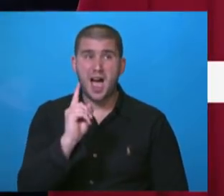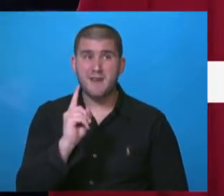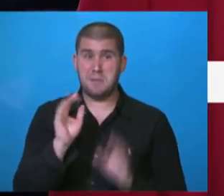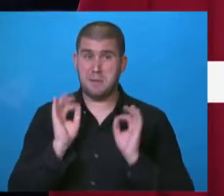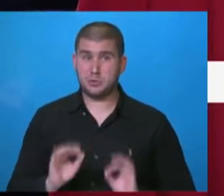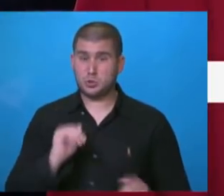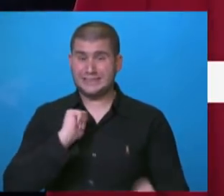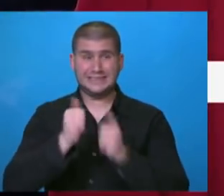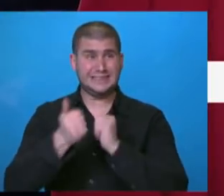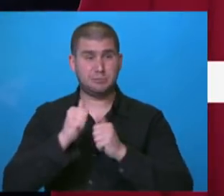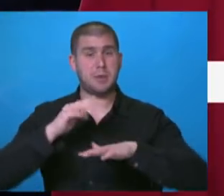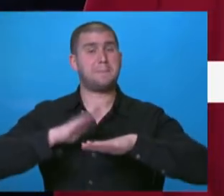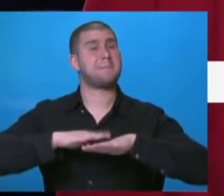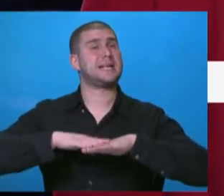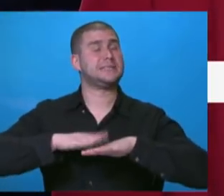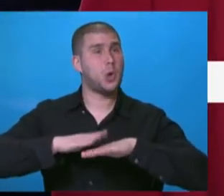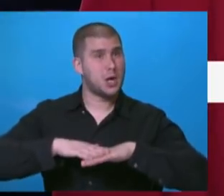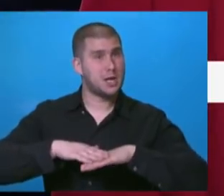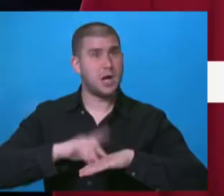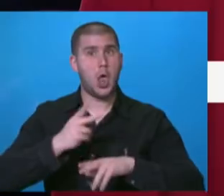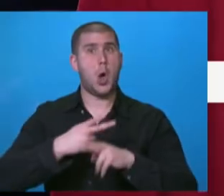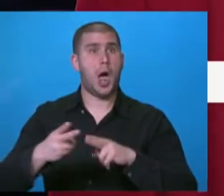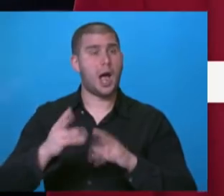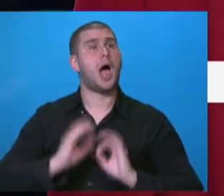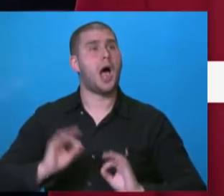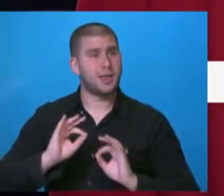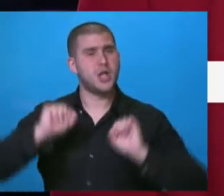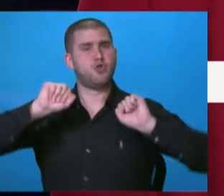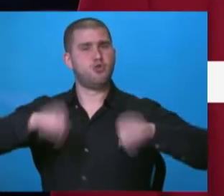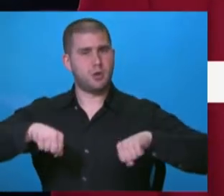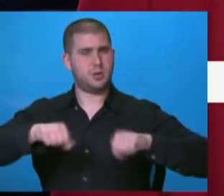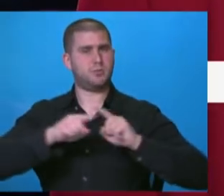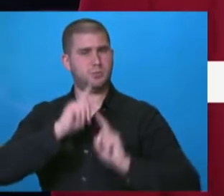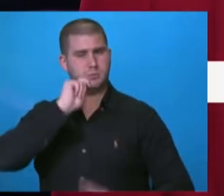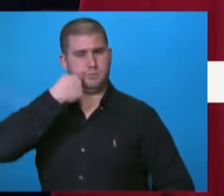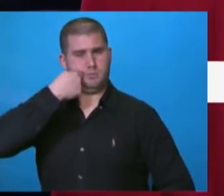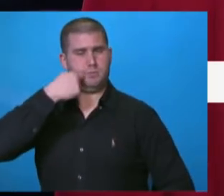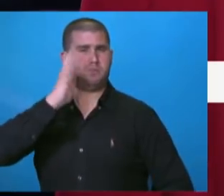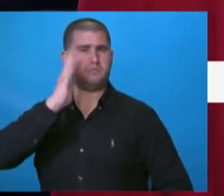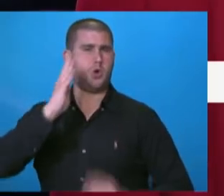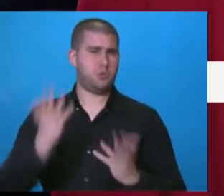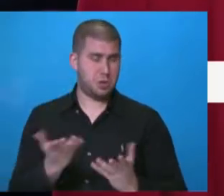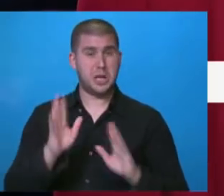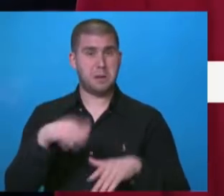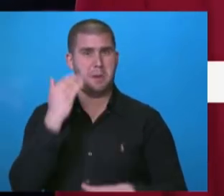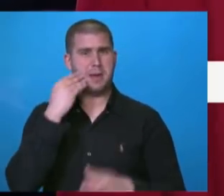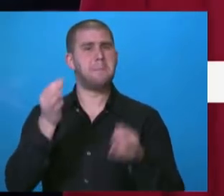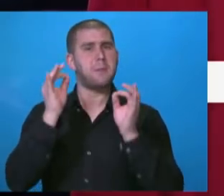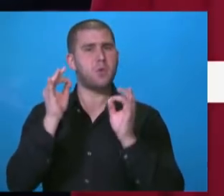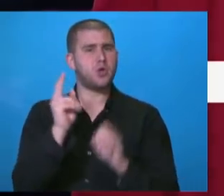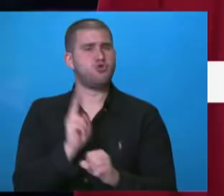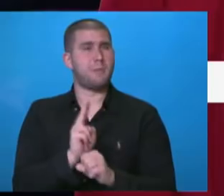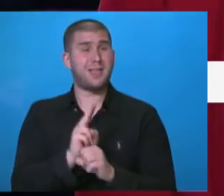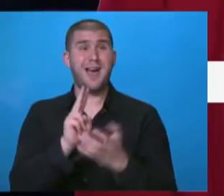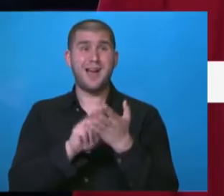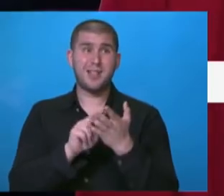הספורט המקצועני, ולא רק הוא, עדיין נשלט על ידי מודל גבריות מאוד מסוים, בטח באמריקה השמרנית, התמונה